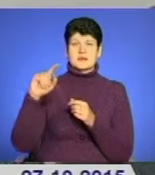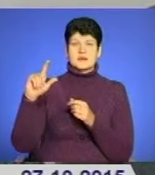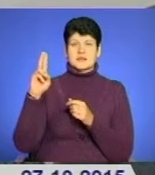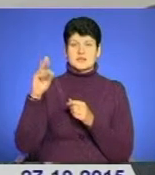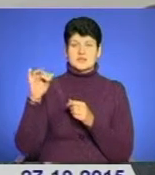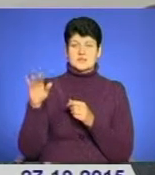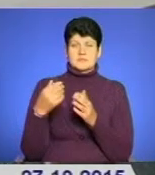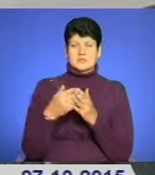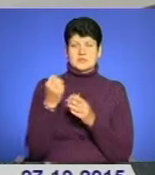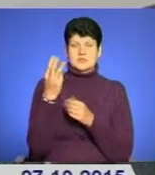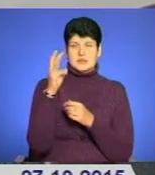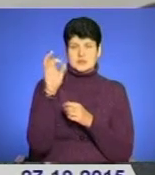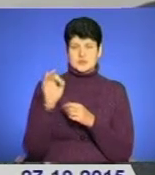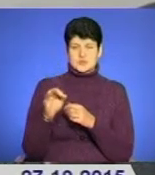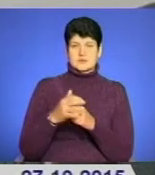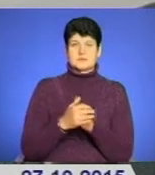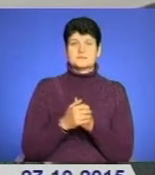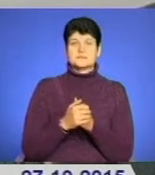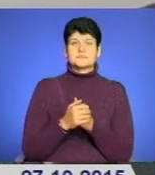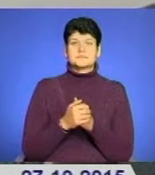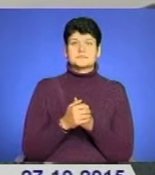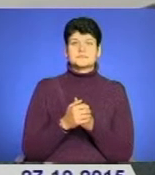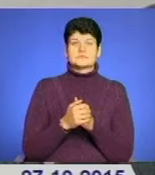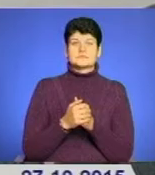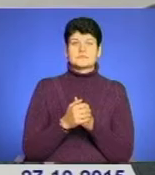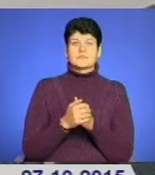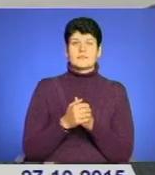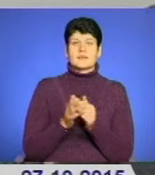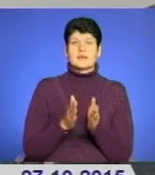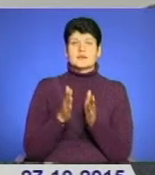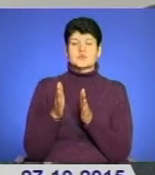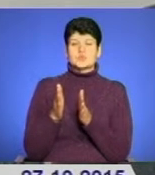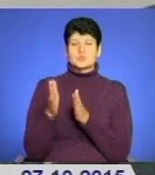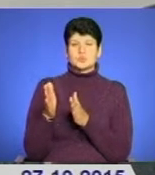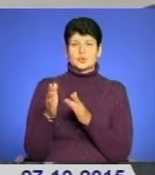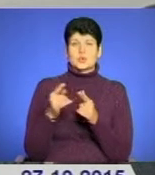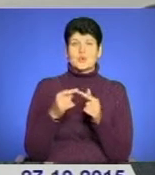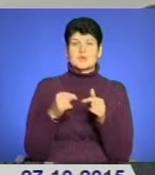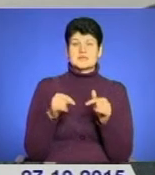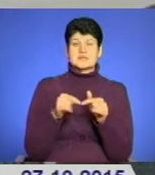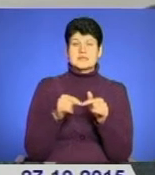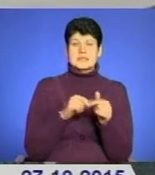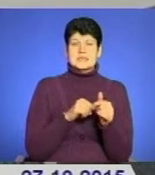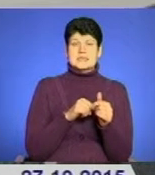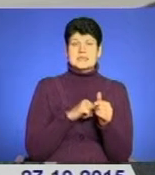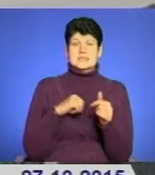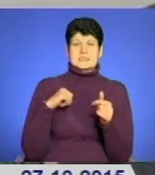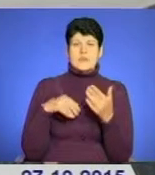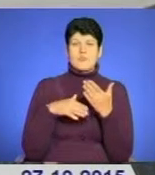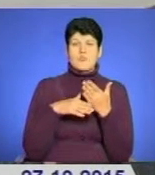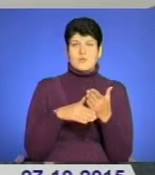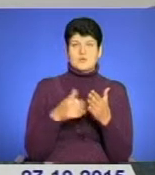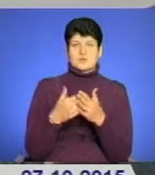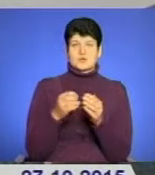близько 13%. А наступною місцева організація партії «Самопоміч» – це